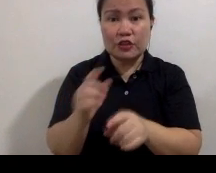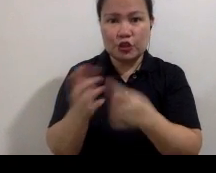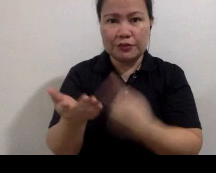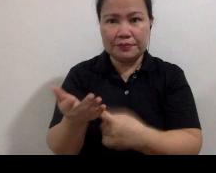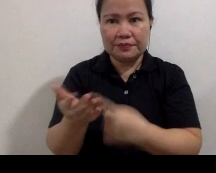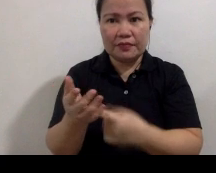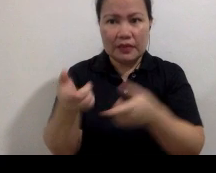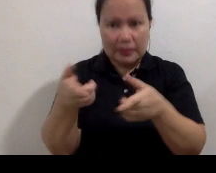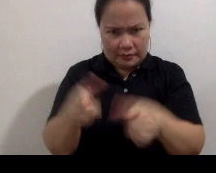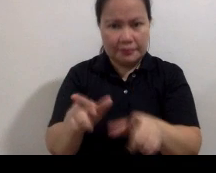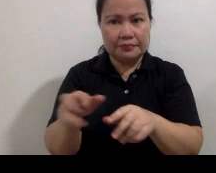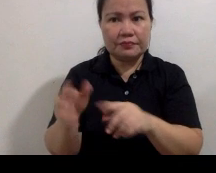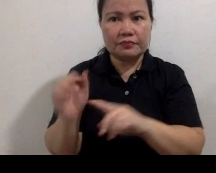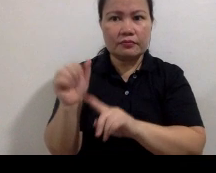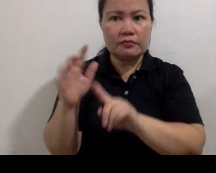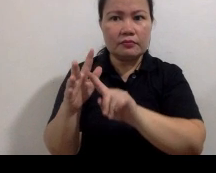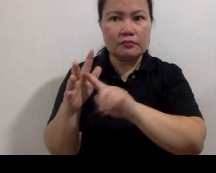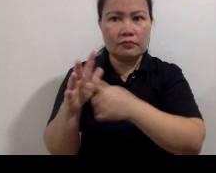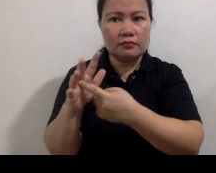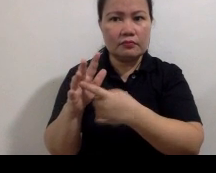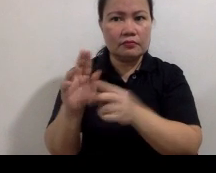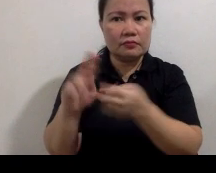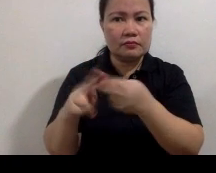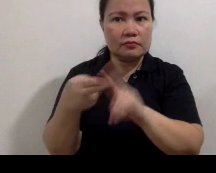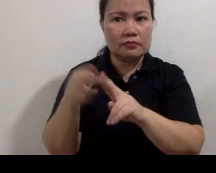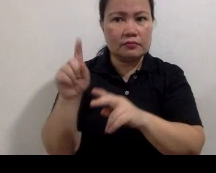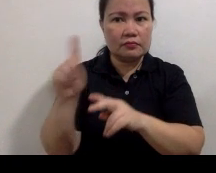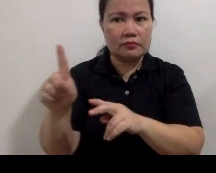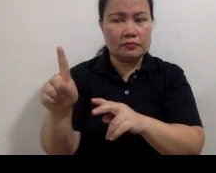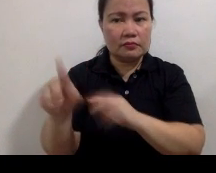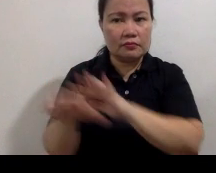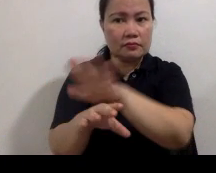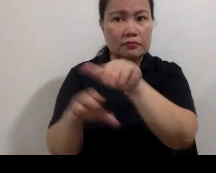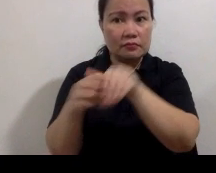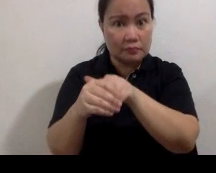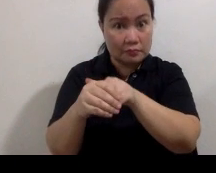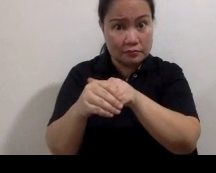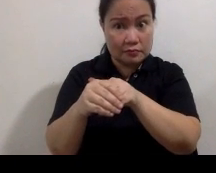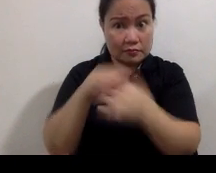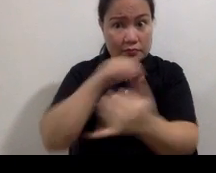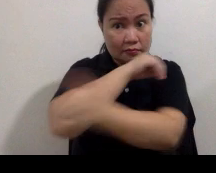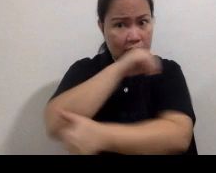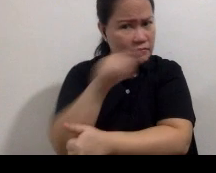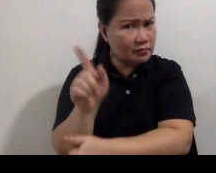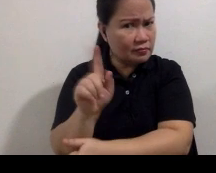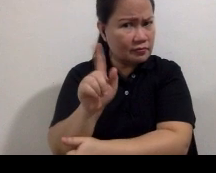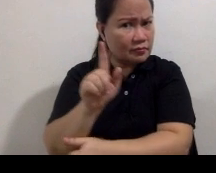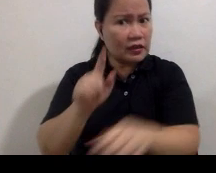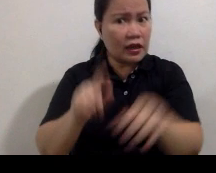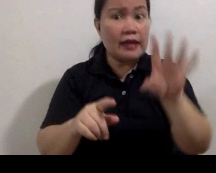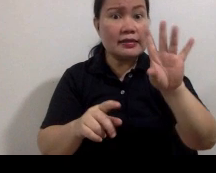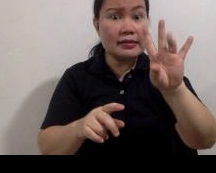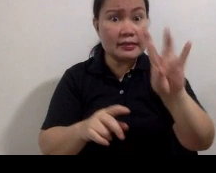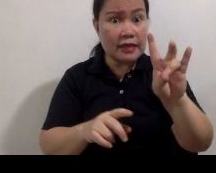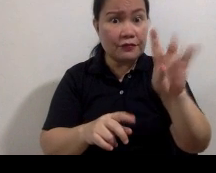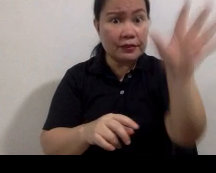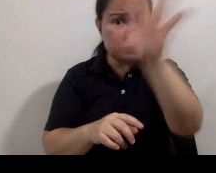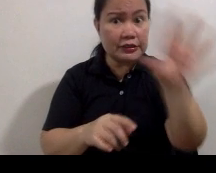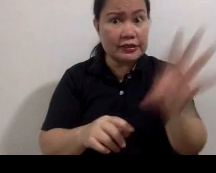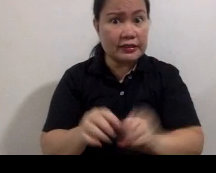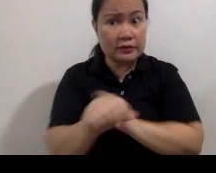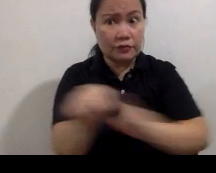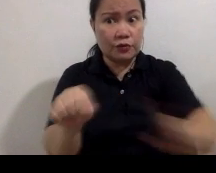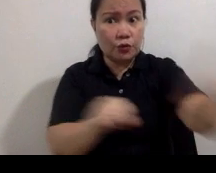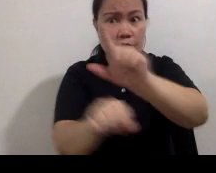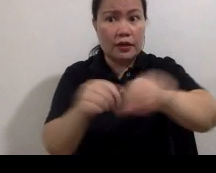ba? Okay, so let's begin. Number 1. Sakop ng bansang patlang ang 7%